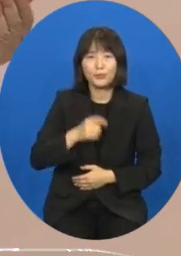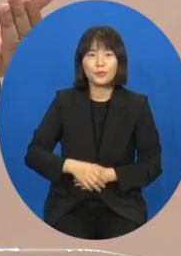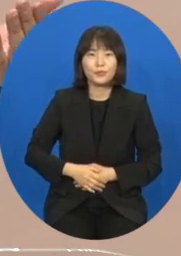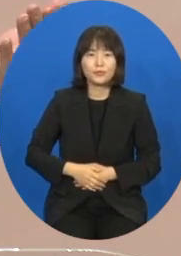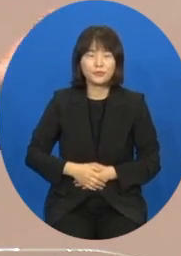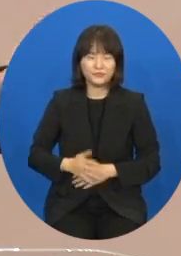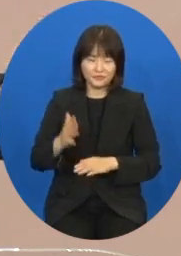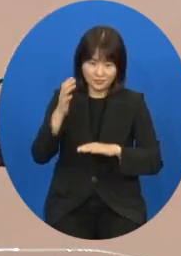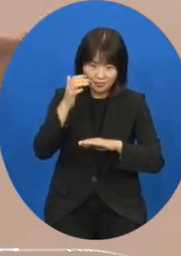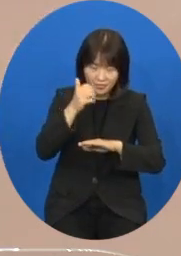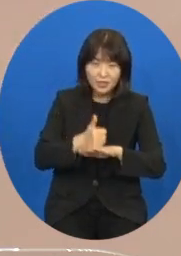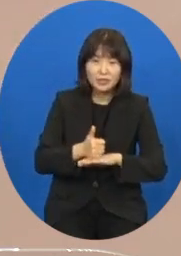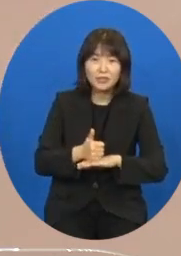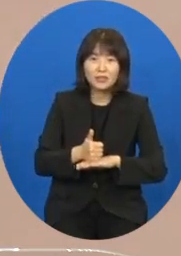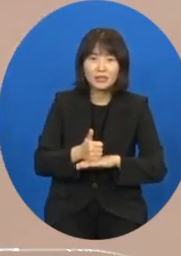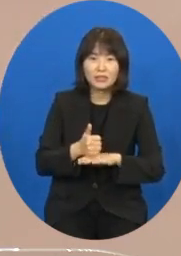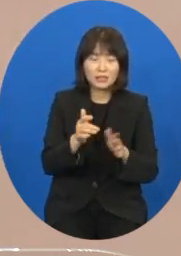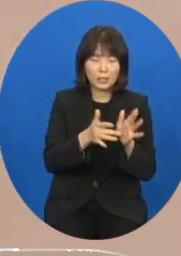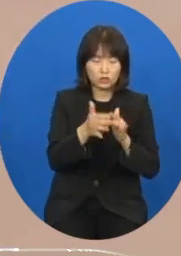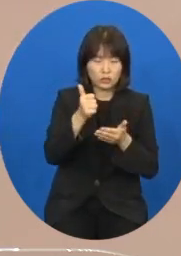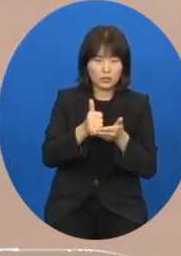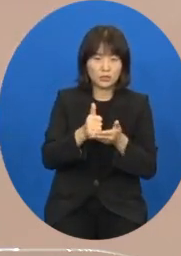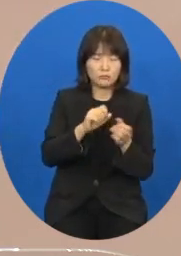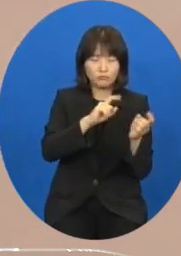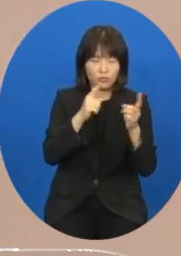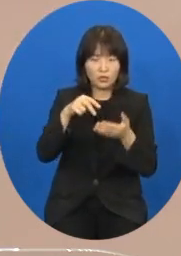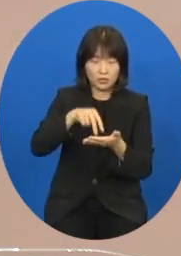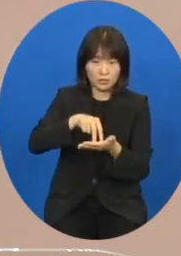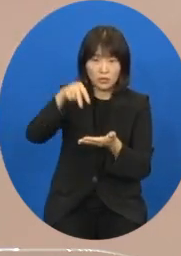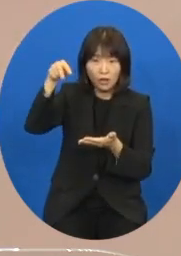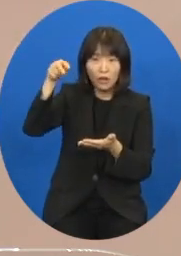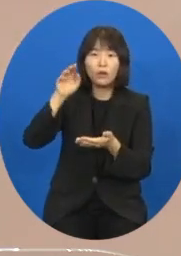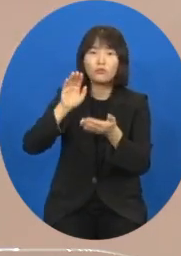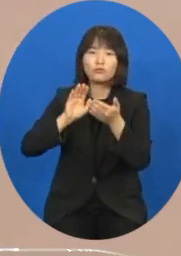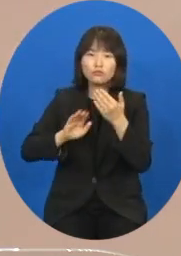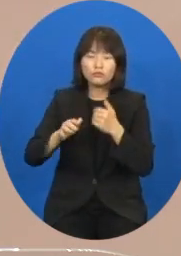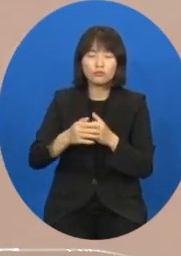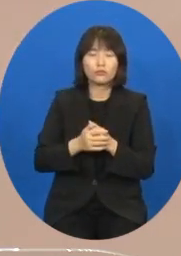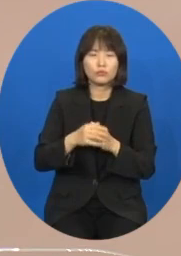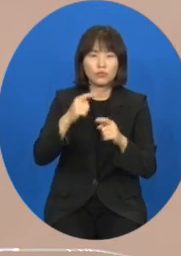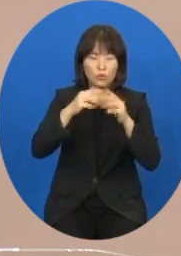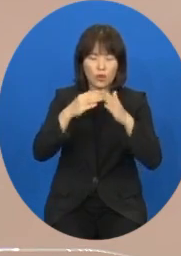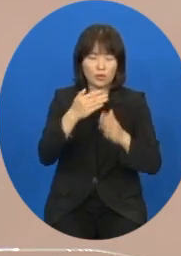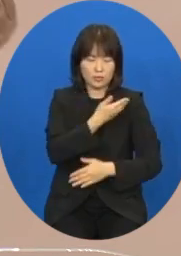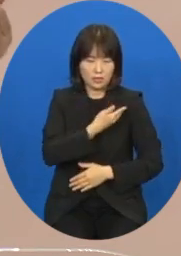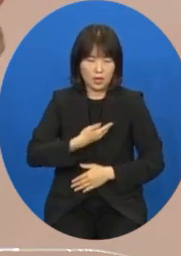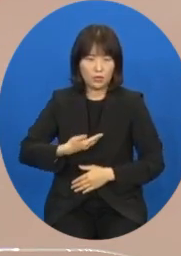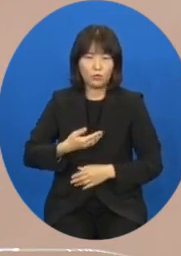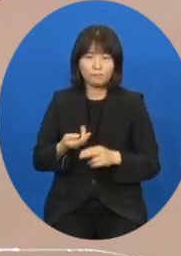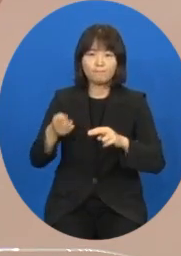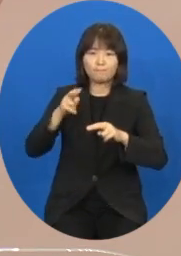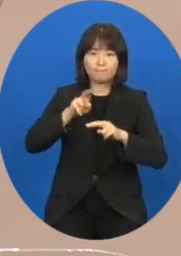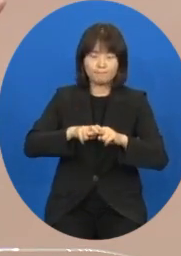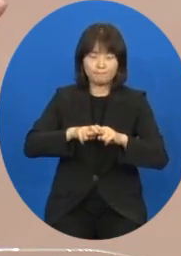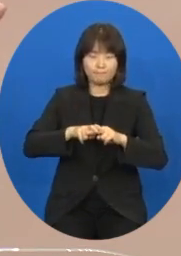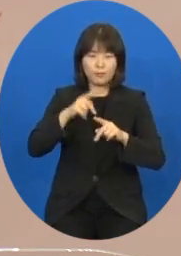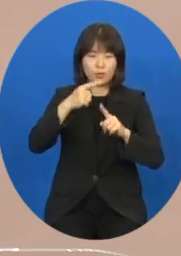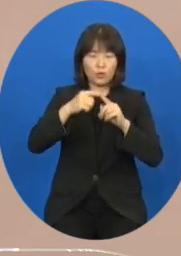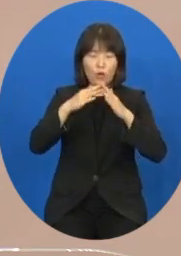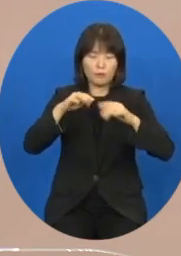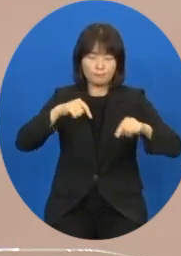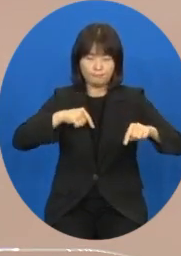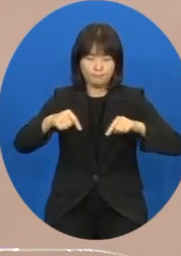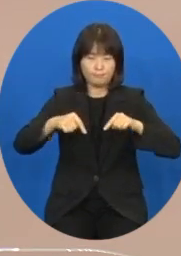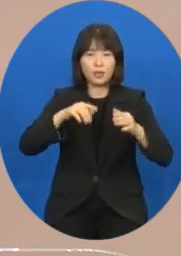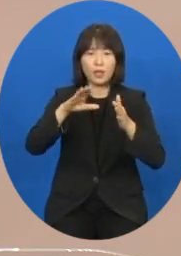이제 예수님 부활승천하시고 난 다음에 교회 사도가 되어서 교회를 치리할 때